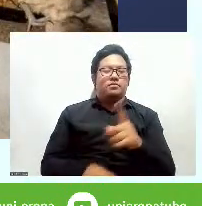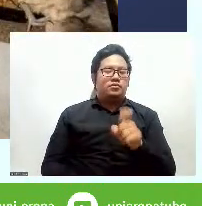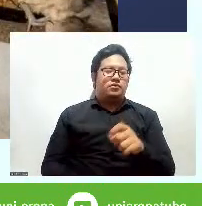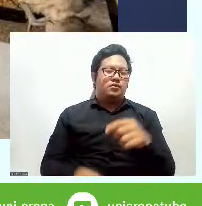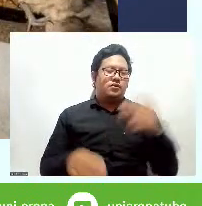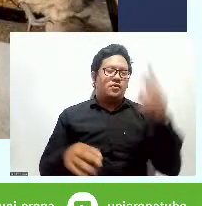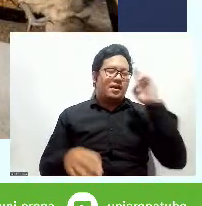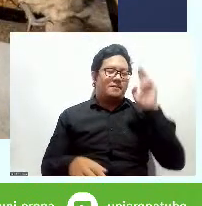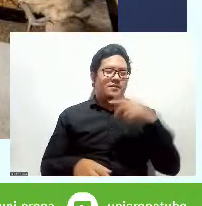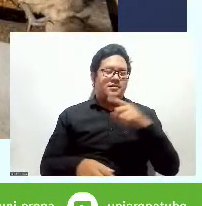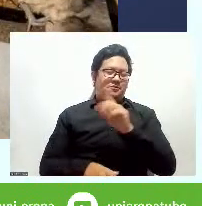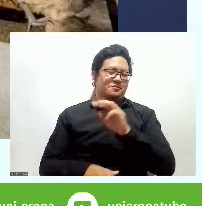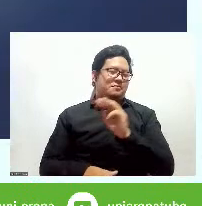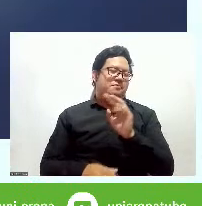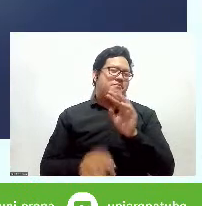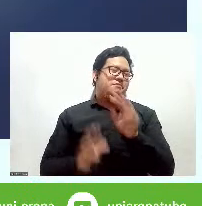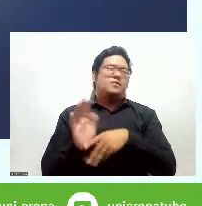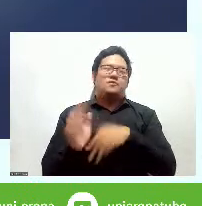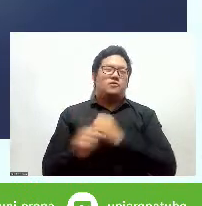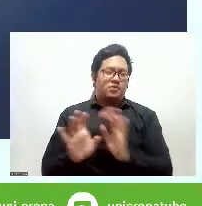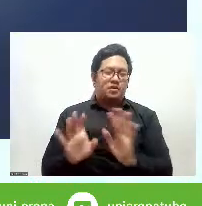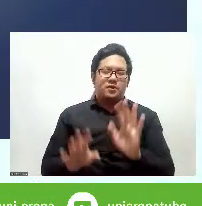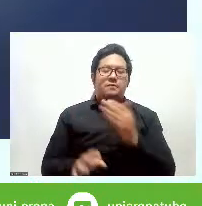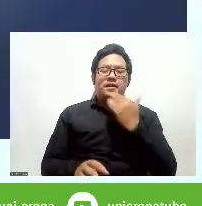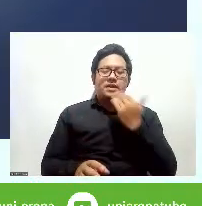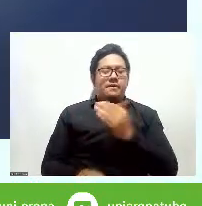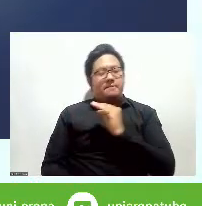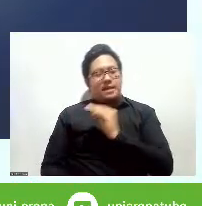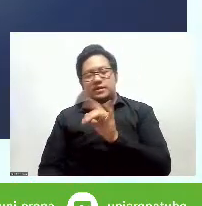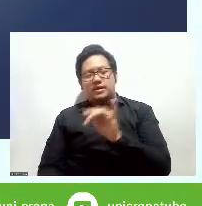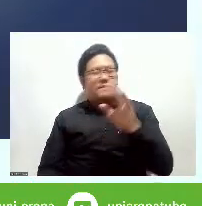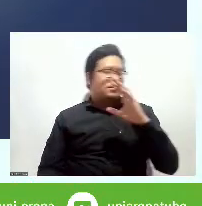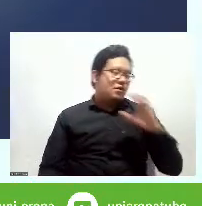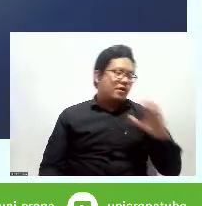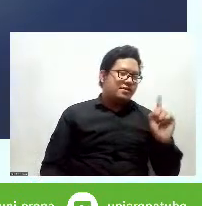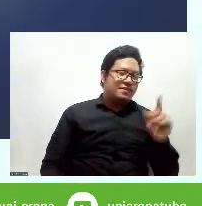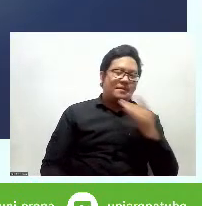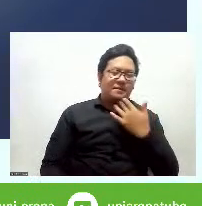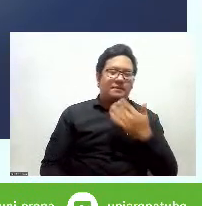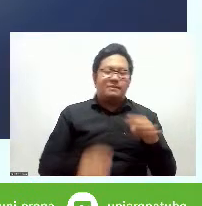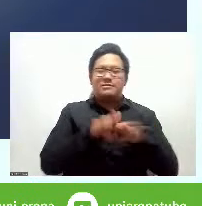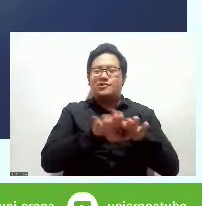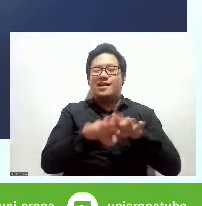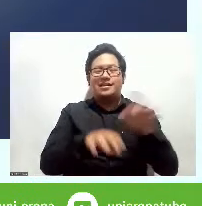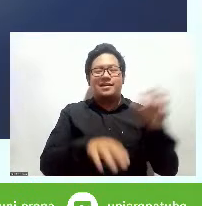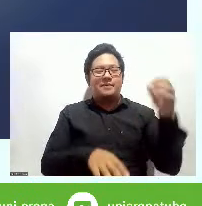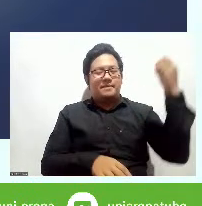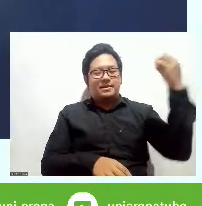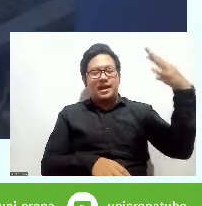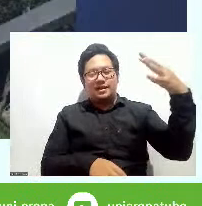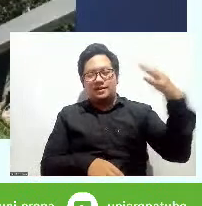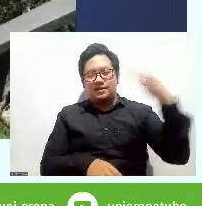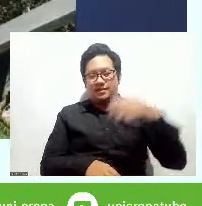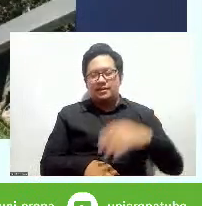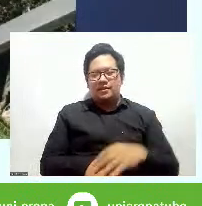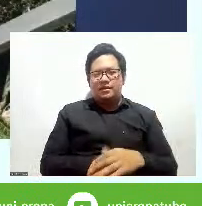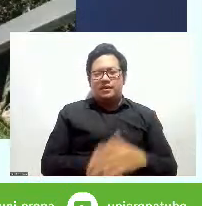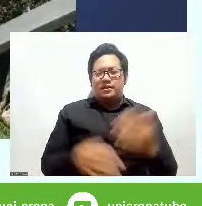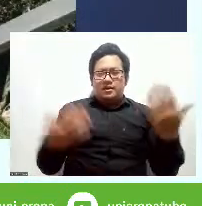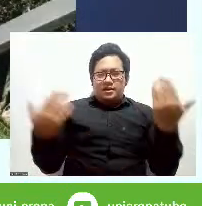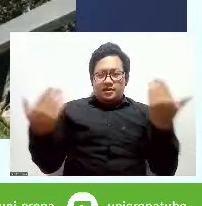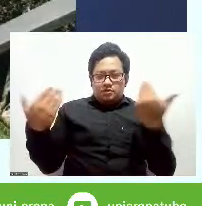itu biasanya pagi-pagi sangat sore karena rezeki enggak tapi setelah udah cuman tinggal